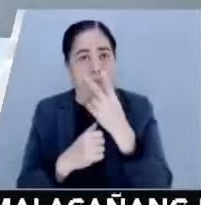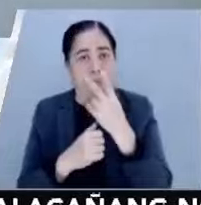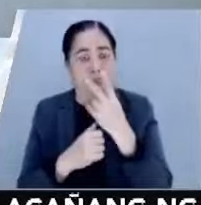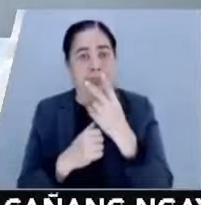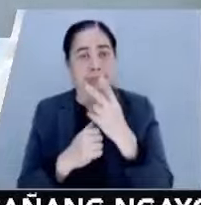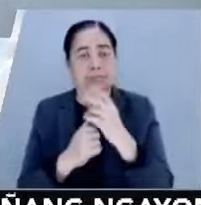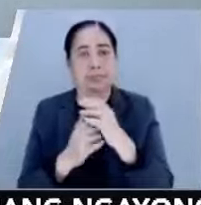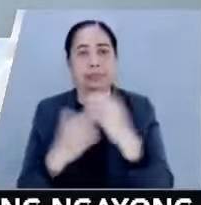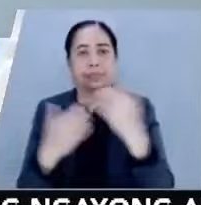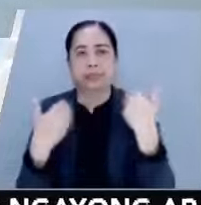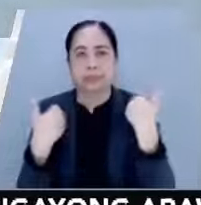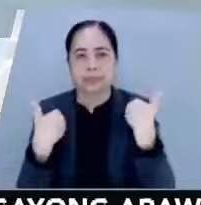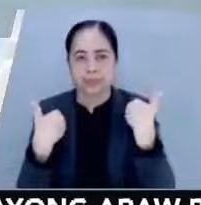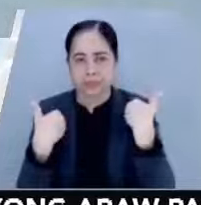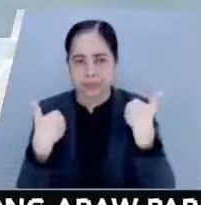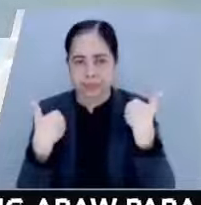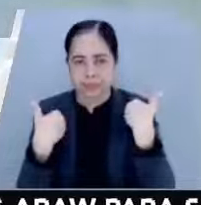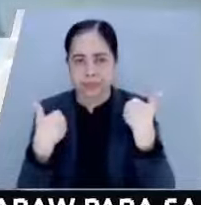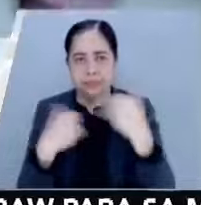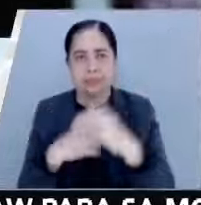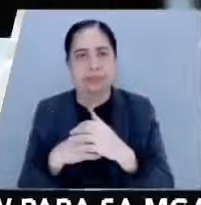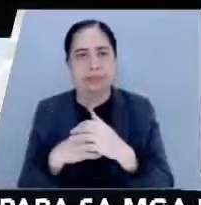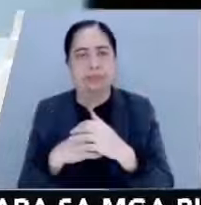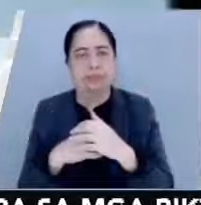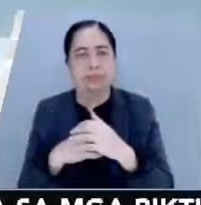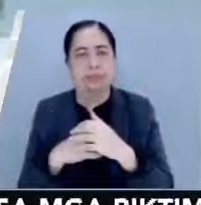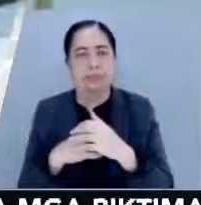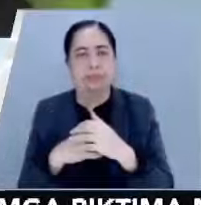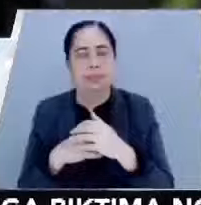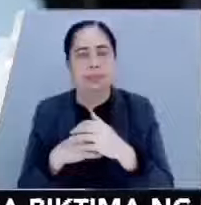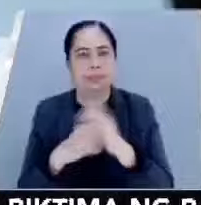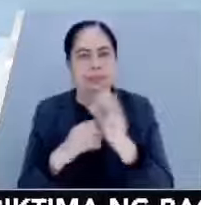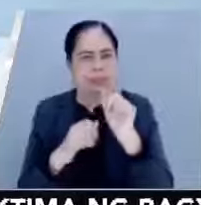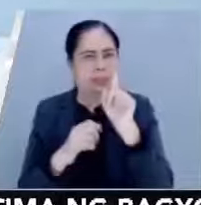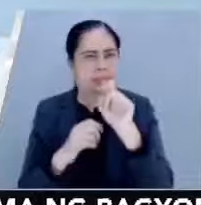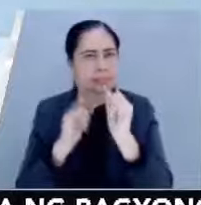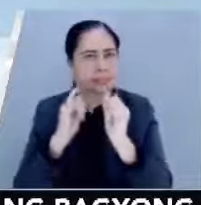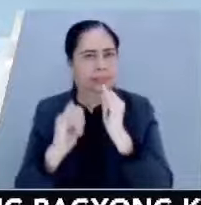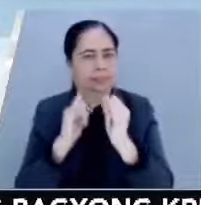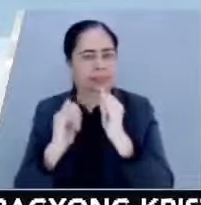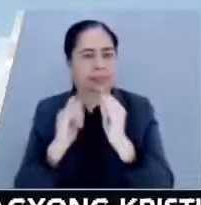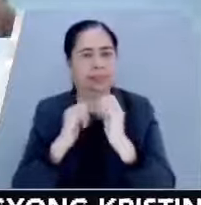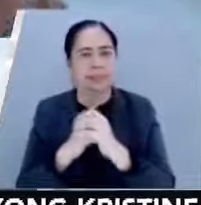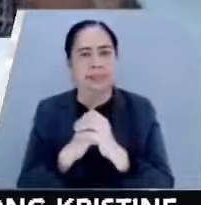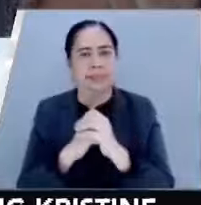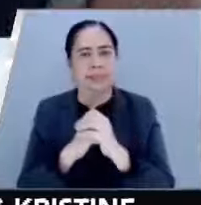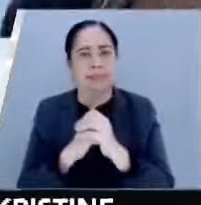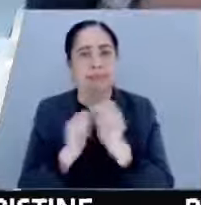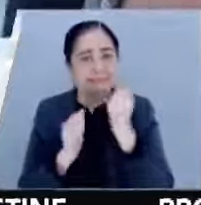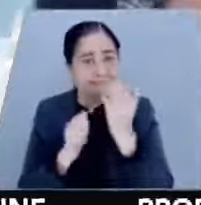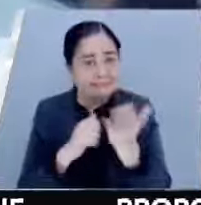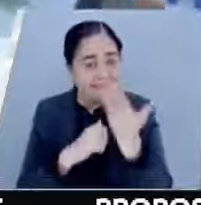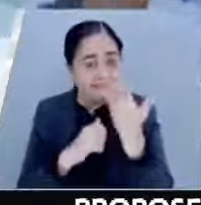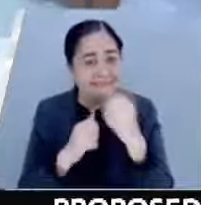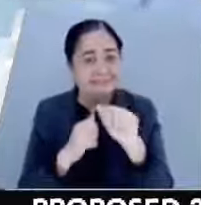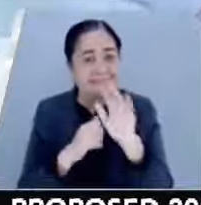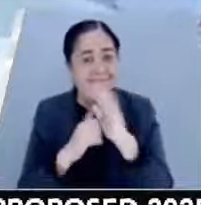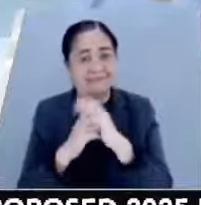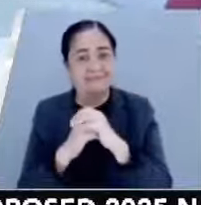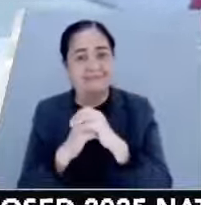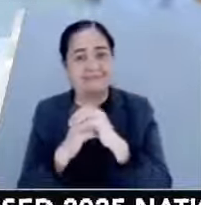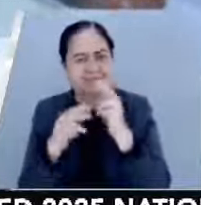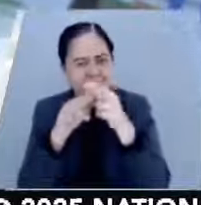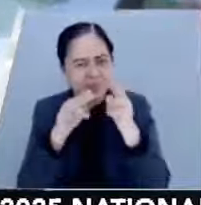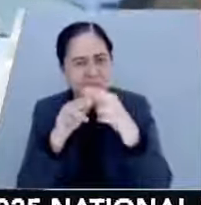ah Mga ilang mga kababayan dito no matanong lang natin ang ilan sa kanila ate Magandang umaga SAO short lang short lang si